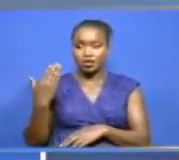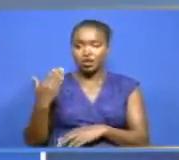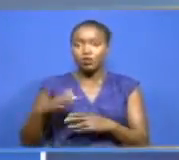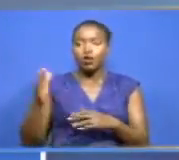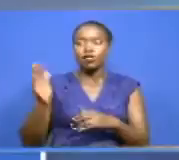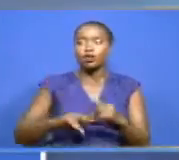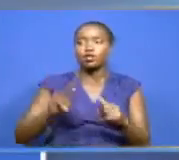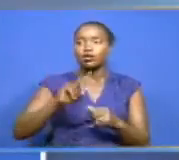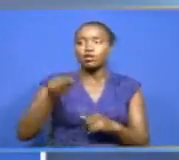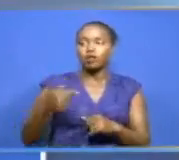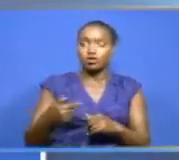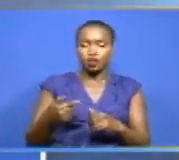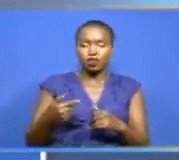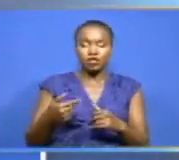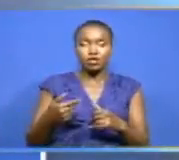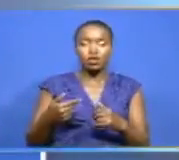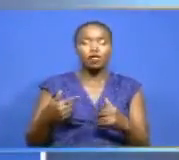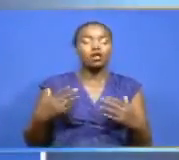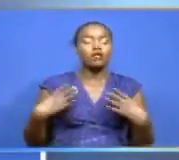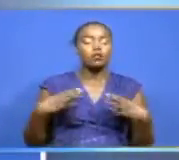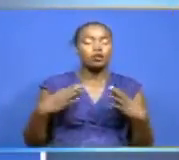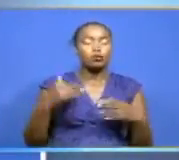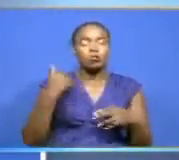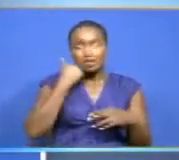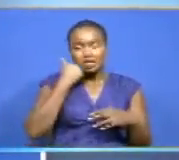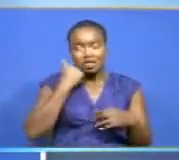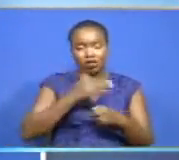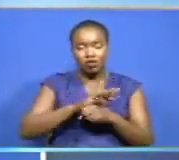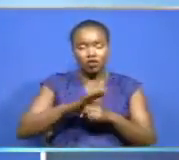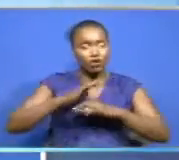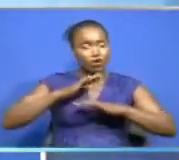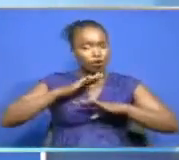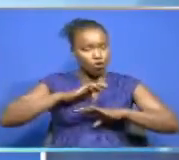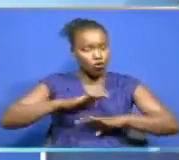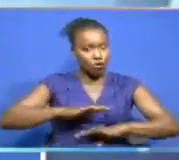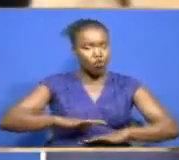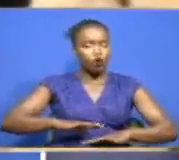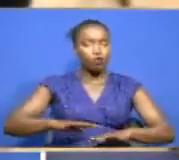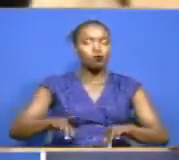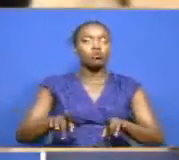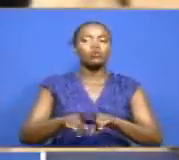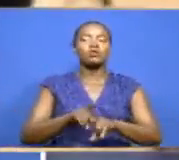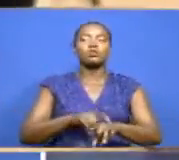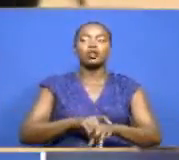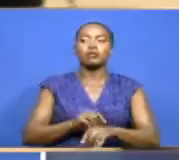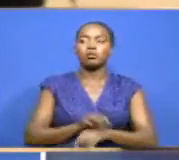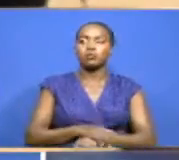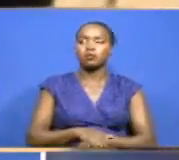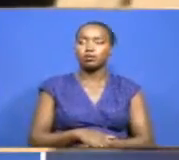wagonjwa 2000 wameripotiwa kupona virusi vya corona katika kipindi hicho.